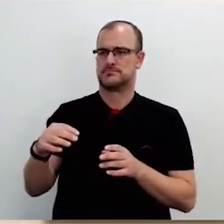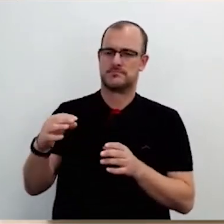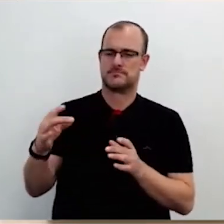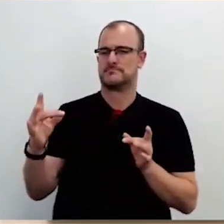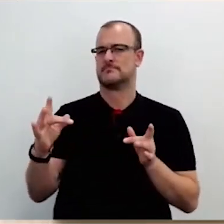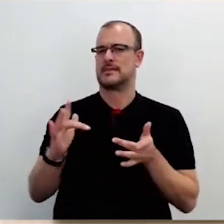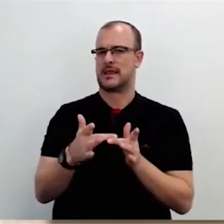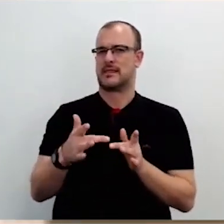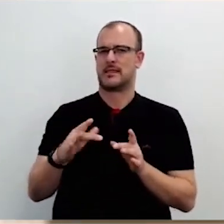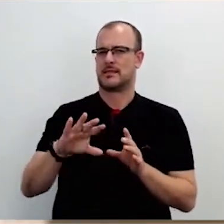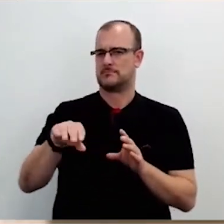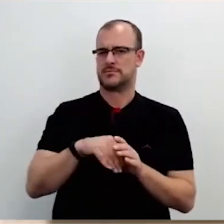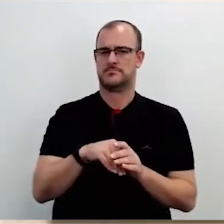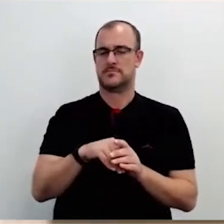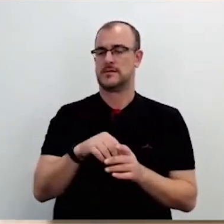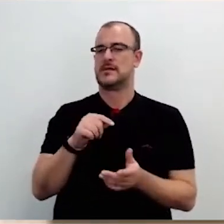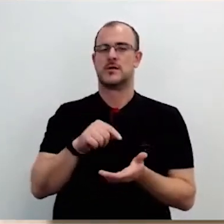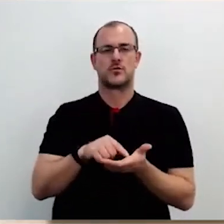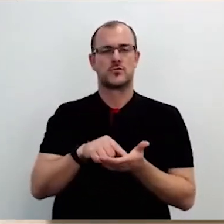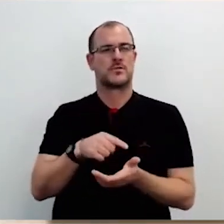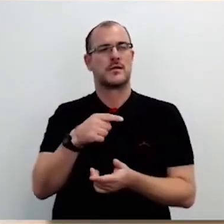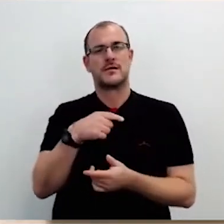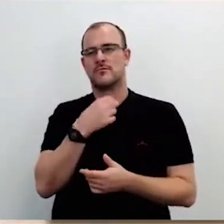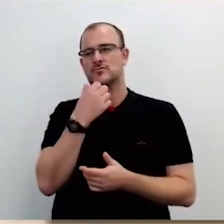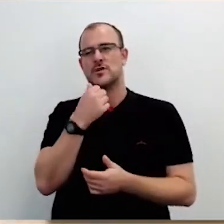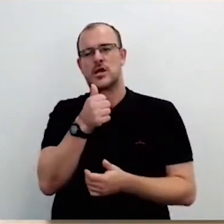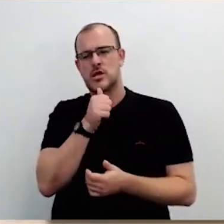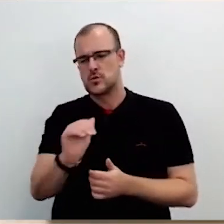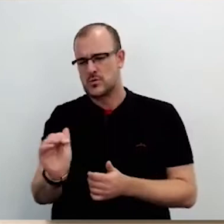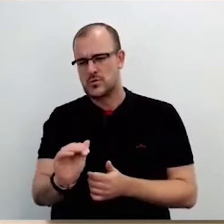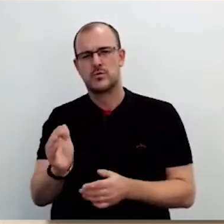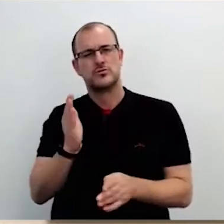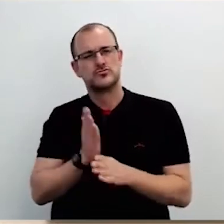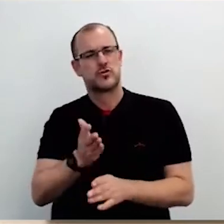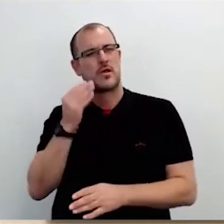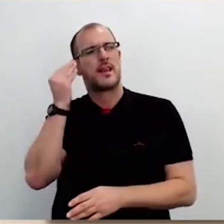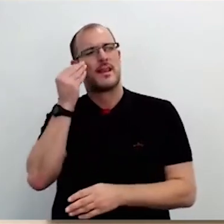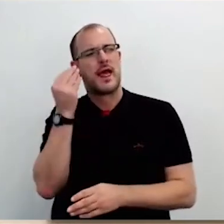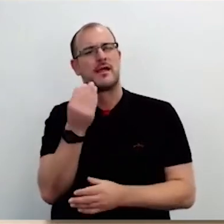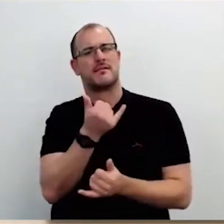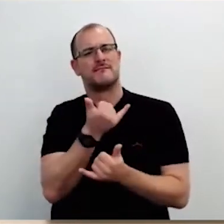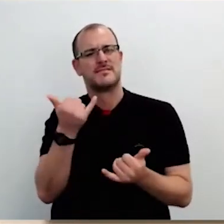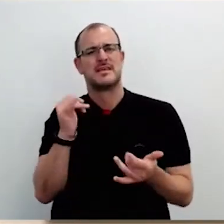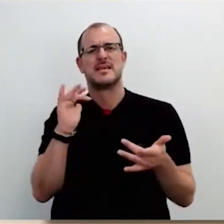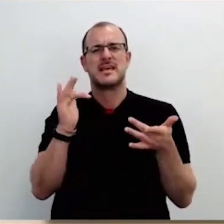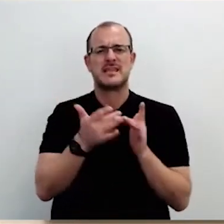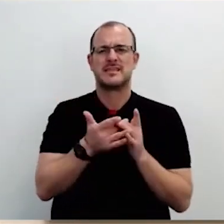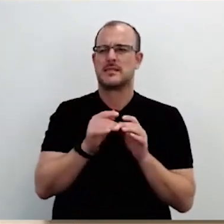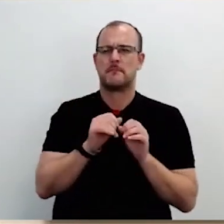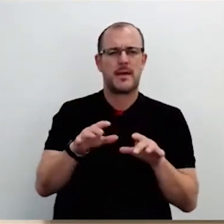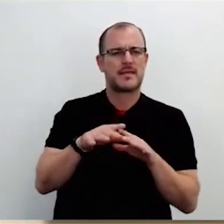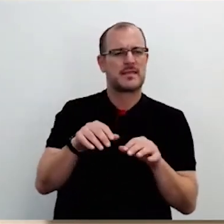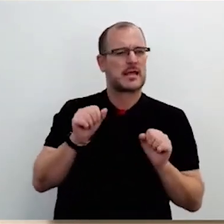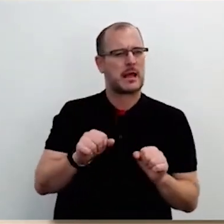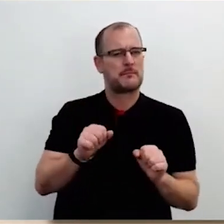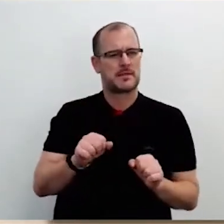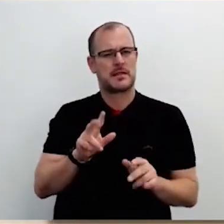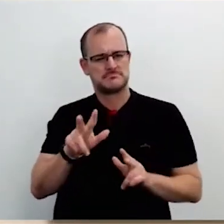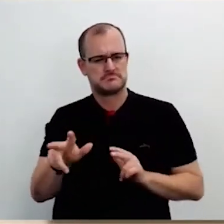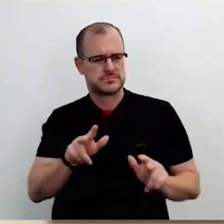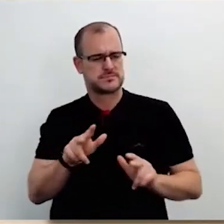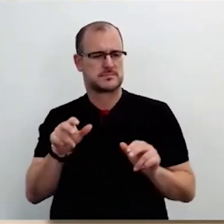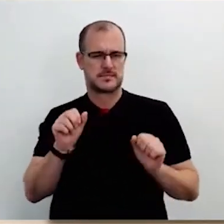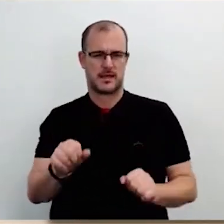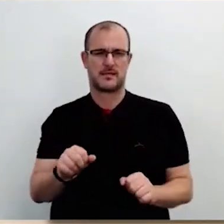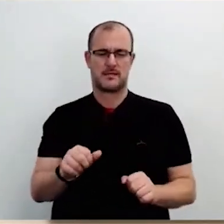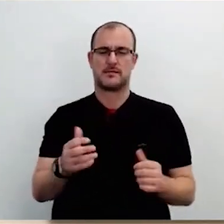im frühen Alter bereits gelernt werden kann, ja, mit den Medien kompetent umzugehen.